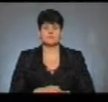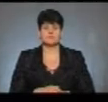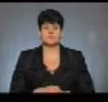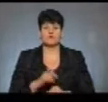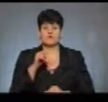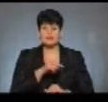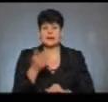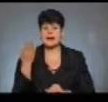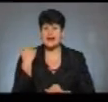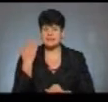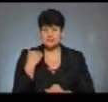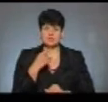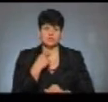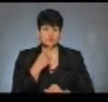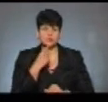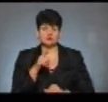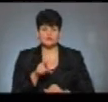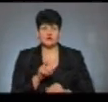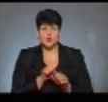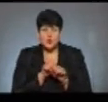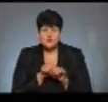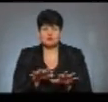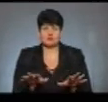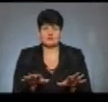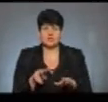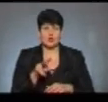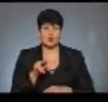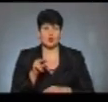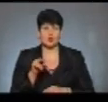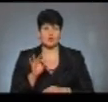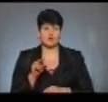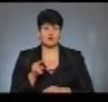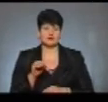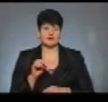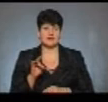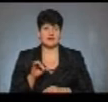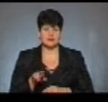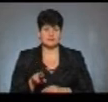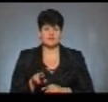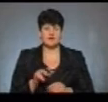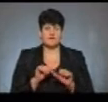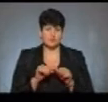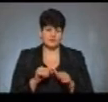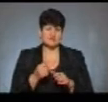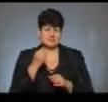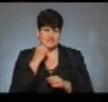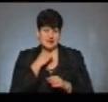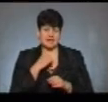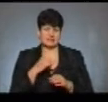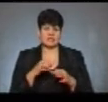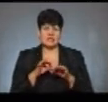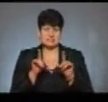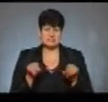Вони раніше вдавали, що вони розповсюджувачі лотерей. Формально в старих ліцензійних умовах